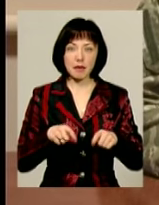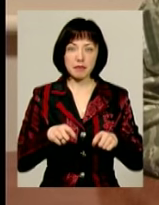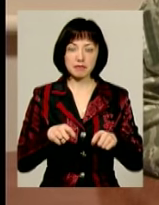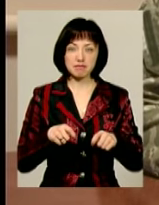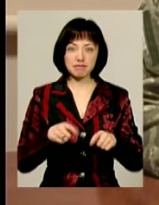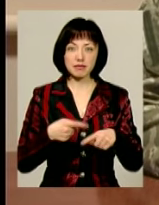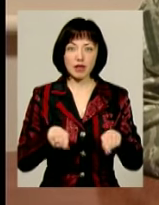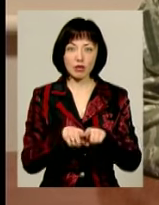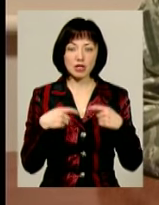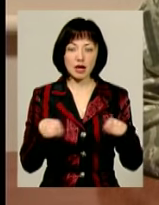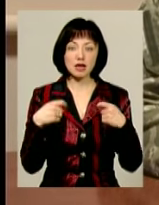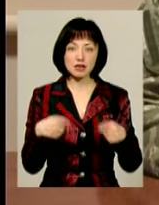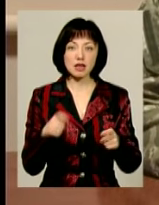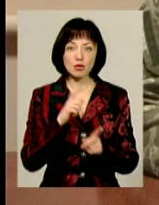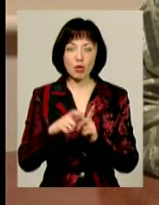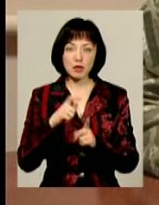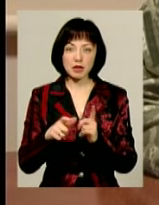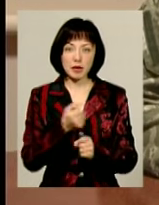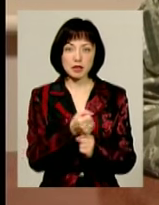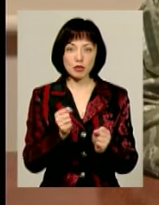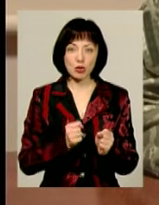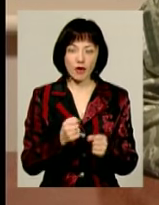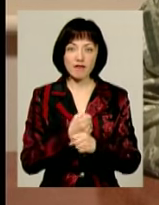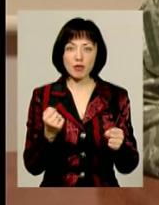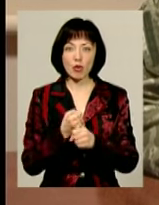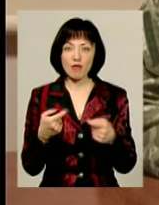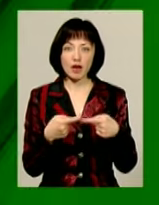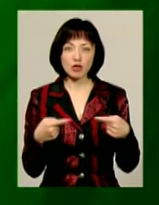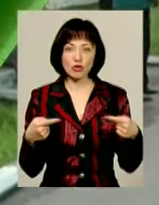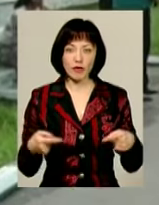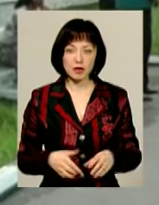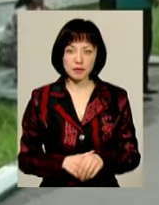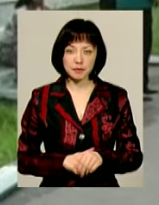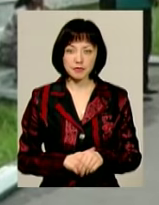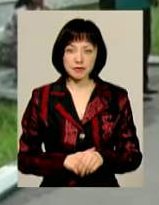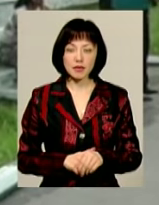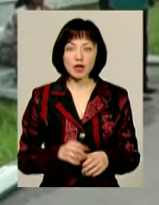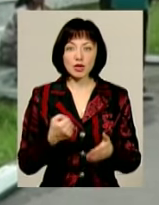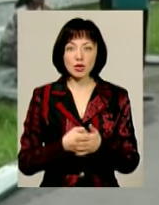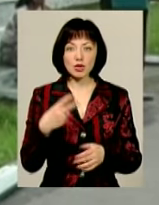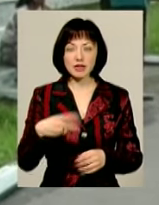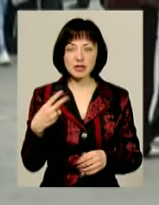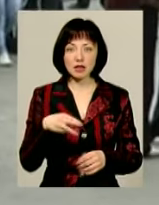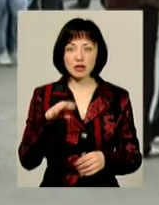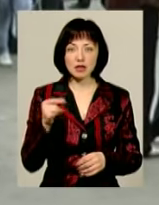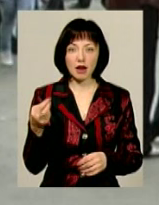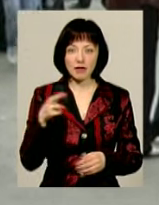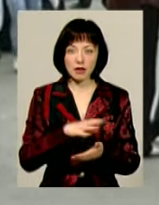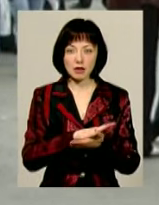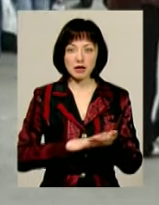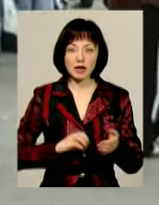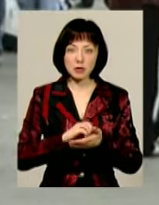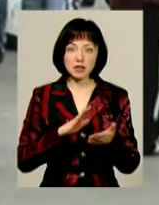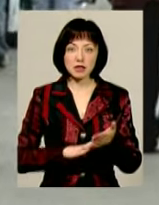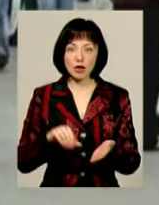також реалізацію бойових припасів, зброї, вибухових речовин. До 20 травня триватиме реєстрація на